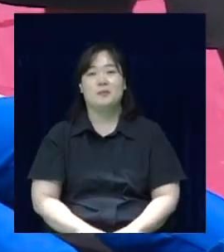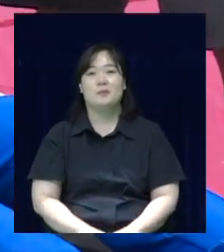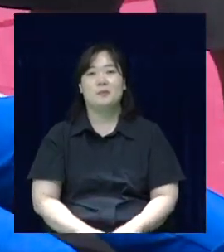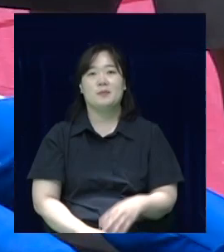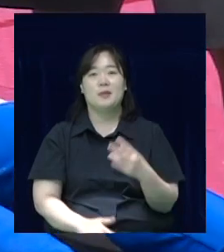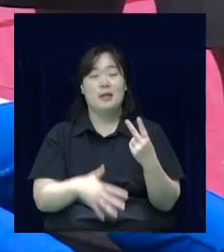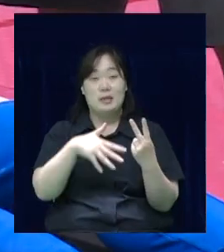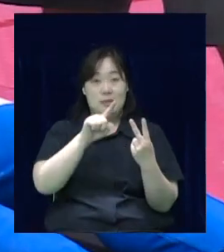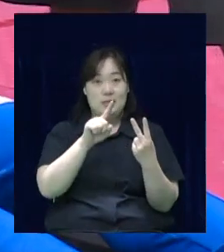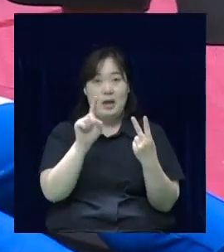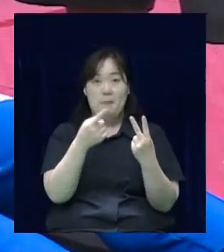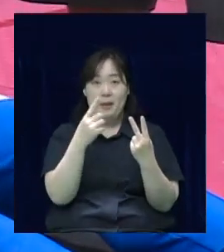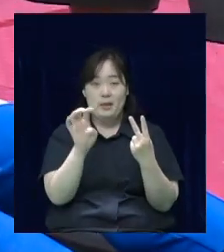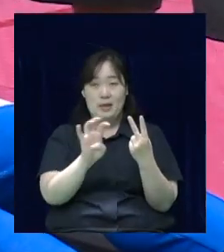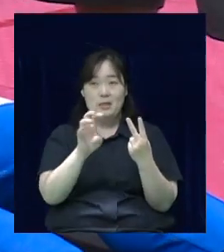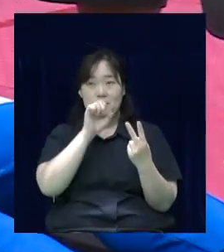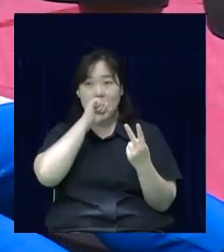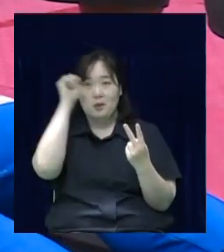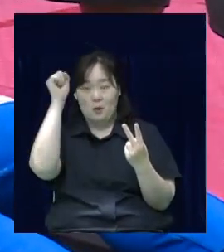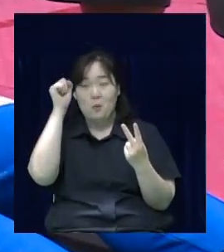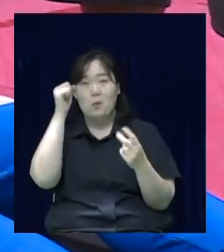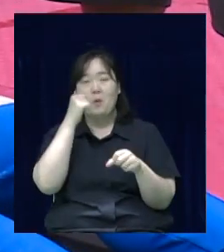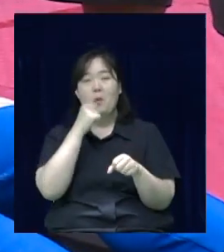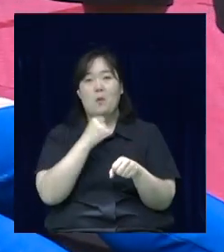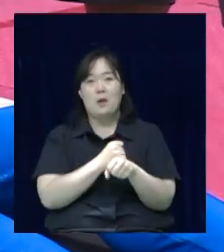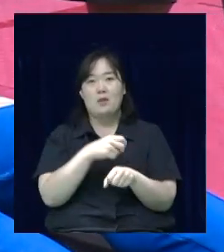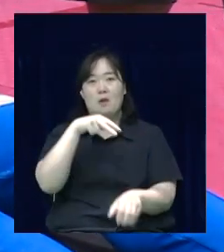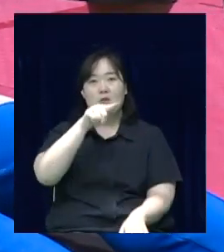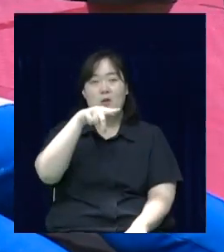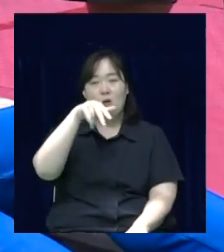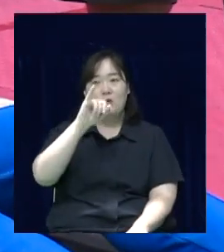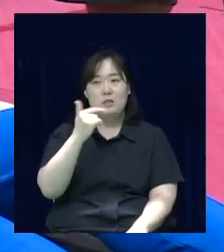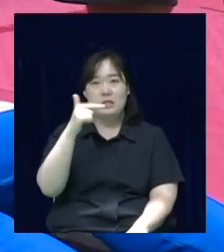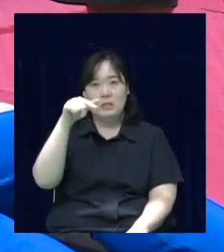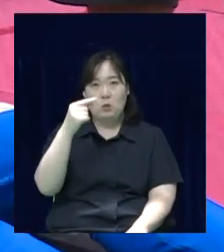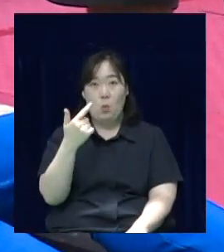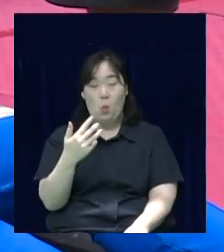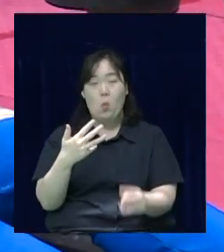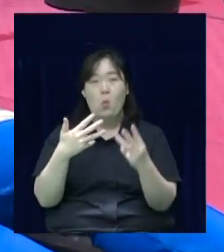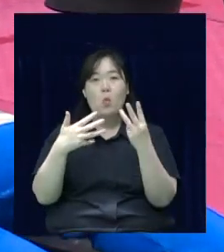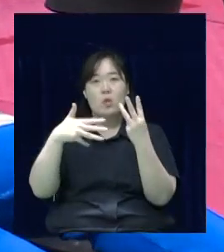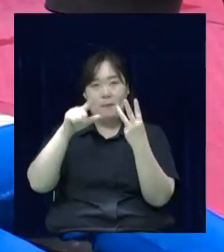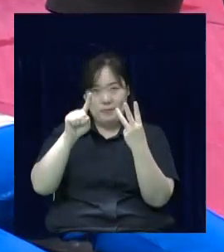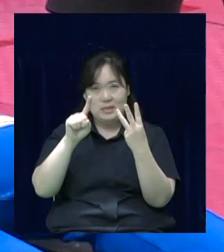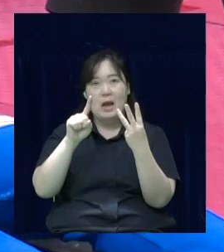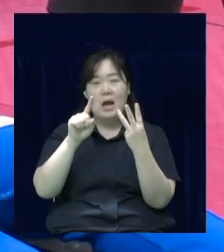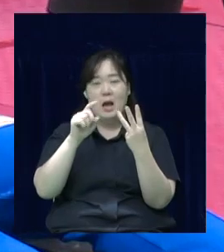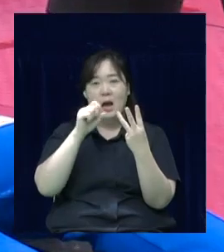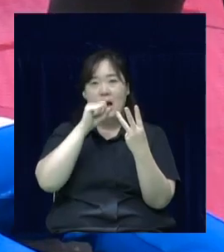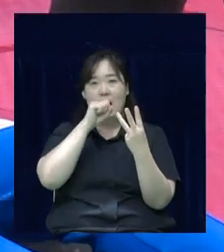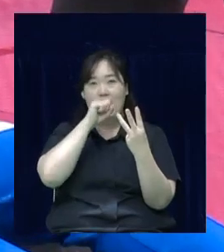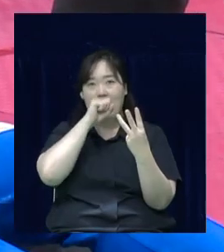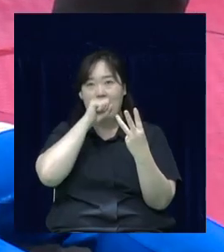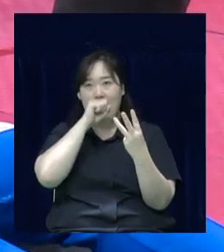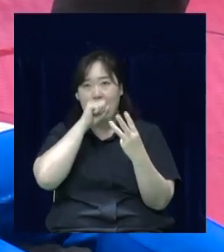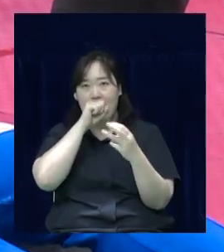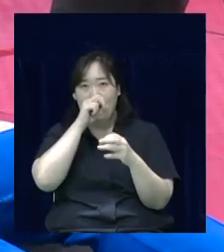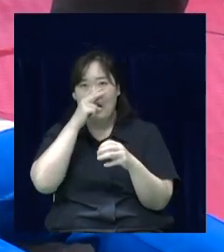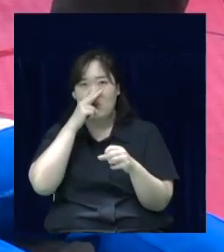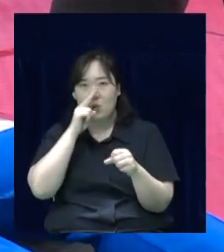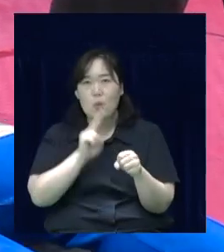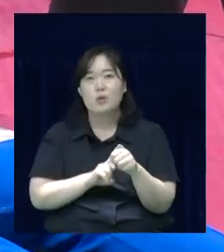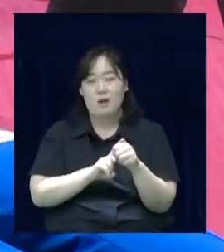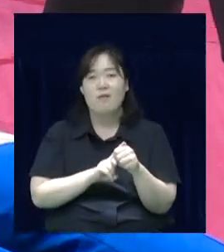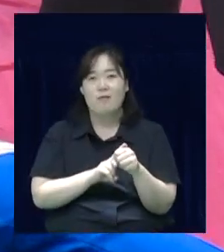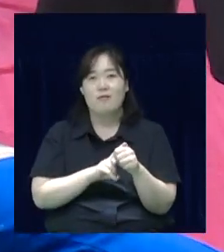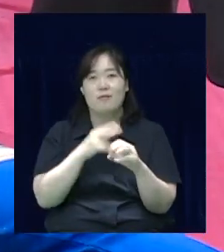2차 시도 140kg을 성공시켰던 서진곤의 3차 웨이트리프팅 150kg 시도가